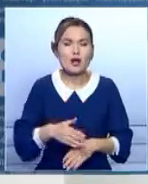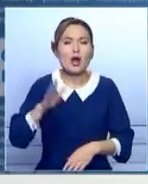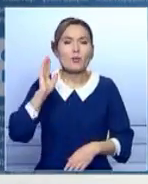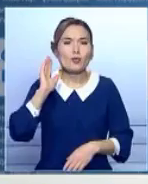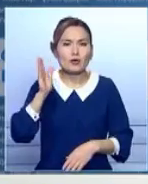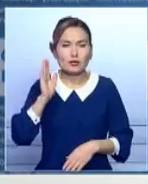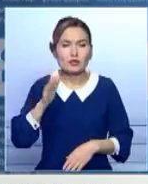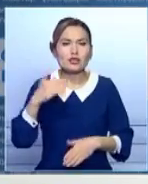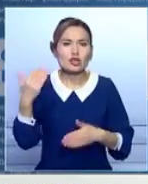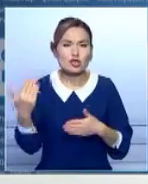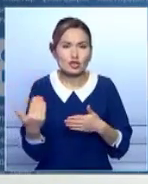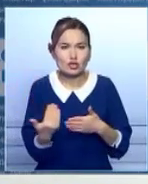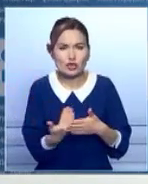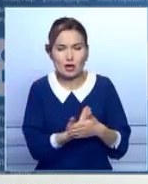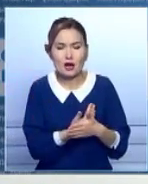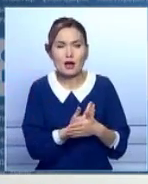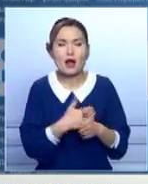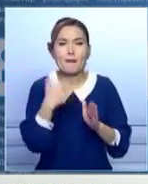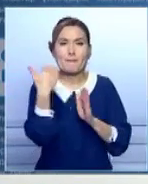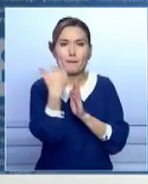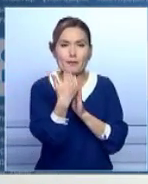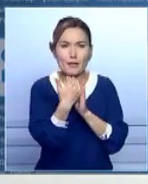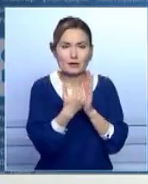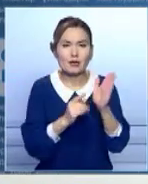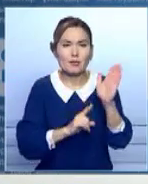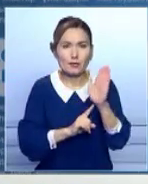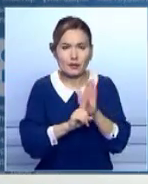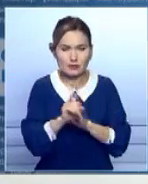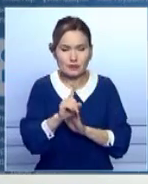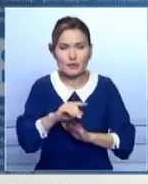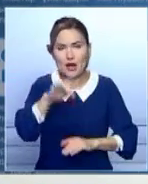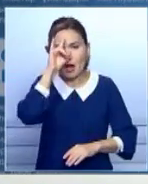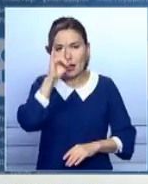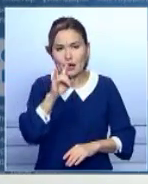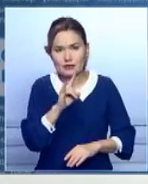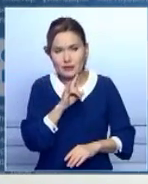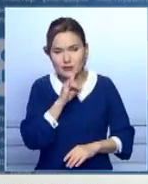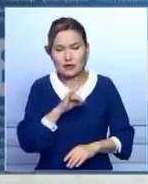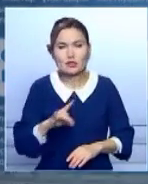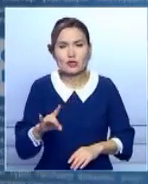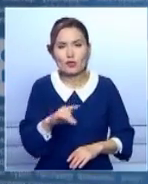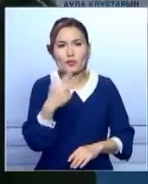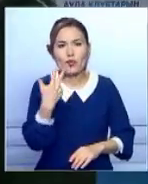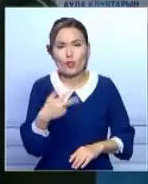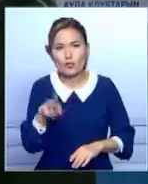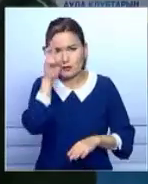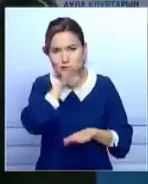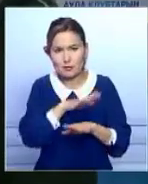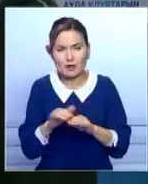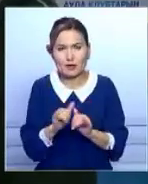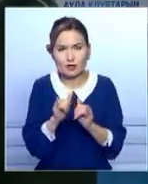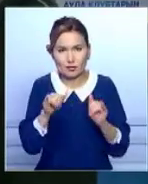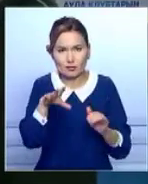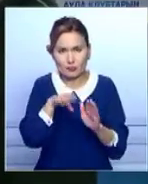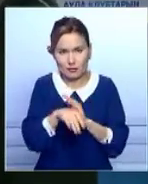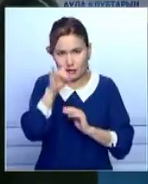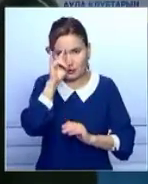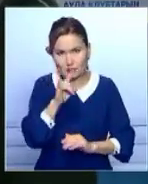кезеңінде жаңа өте қуатты бағдарлама іске асырылса, еліміз 30 елдің қатарына кіреді деген сеніміміз жоғары.